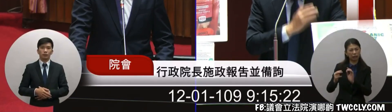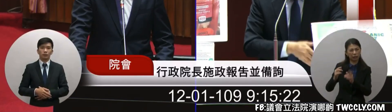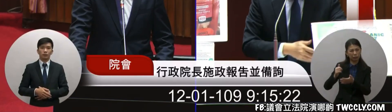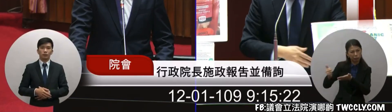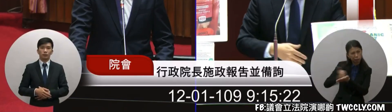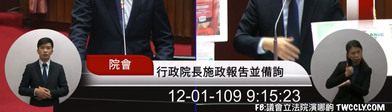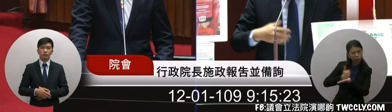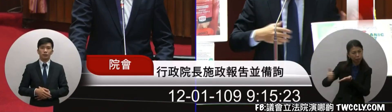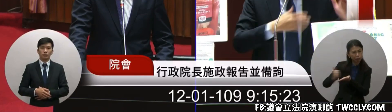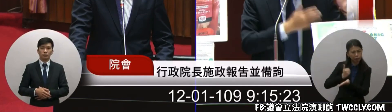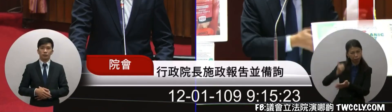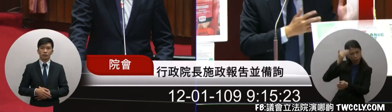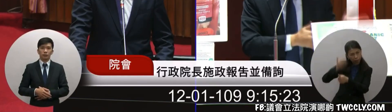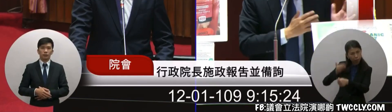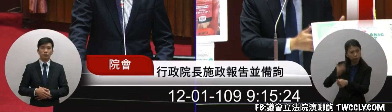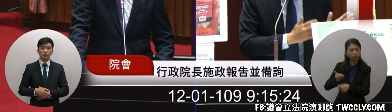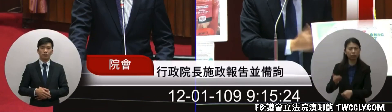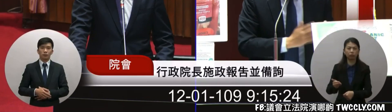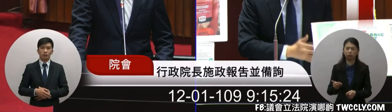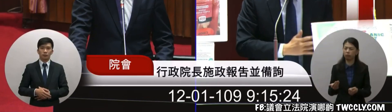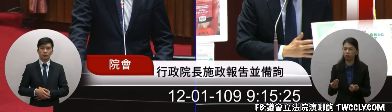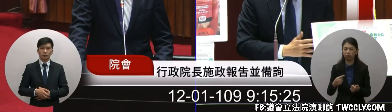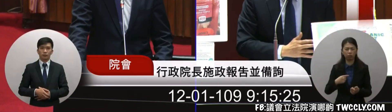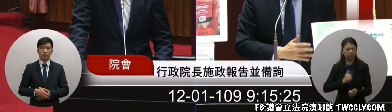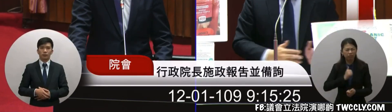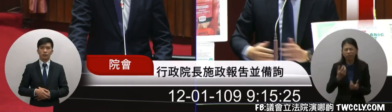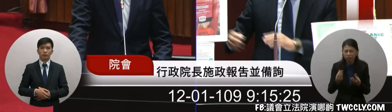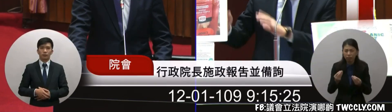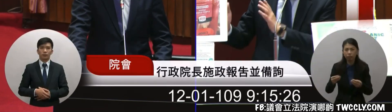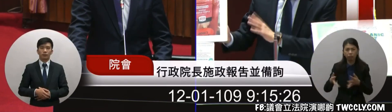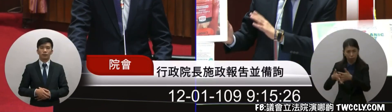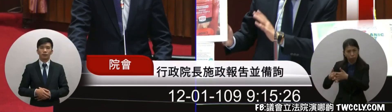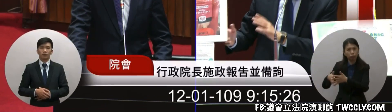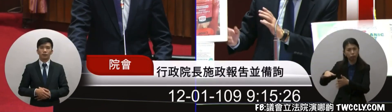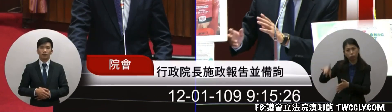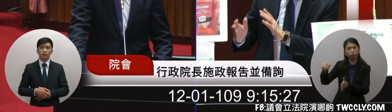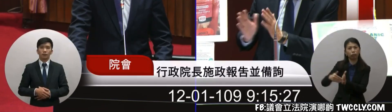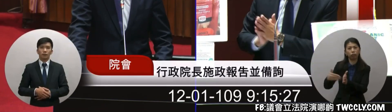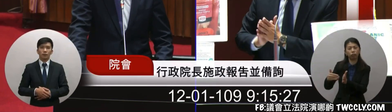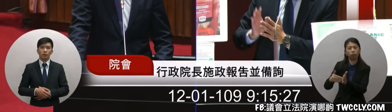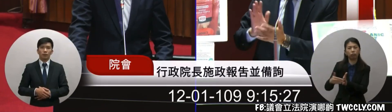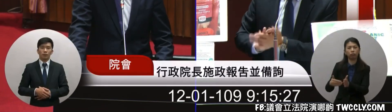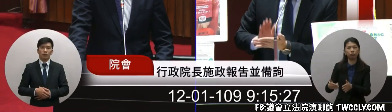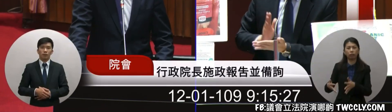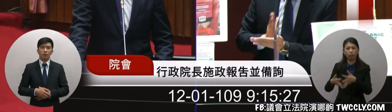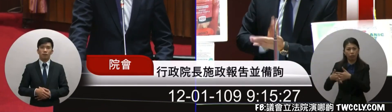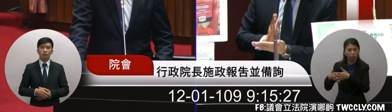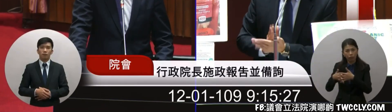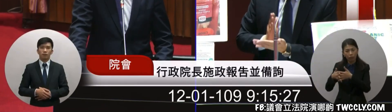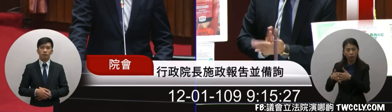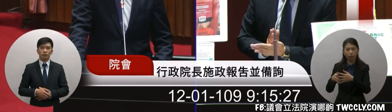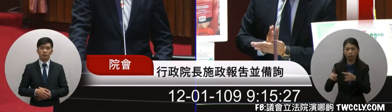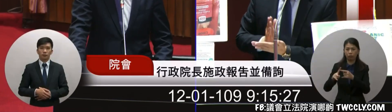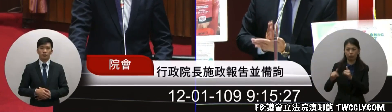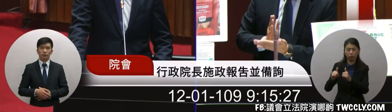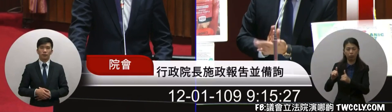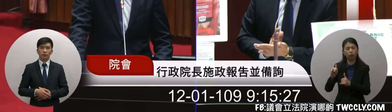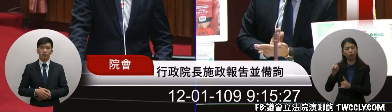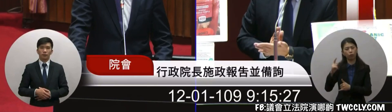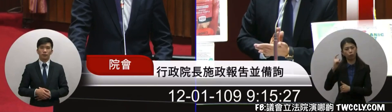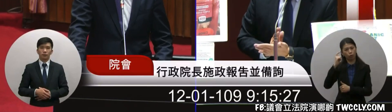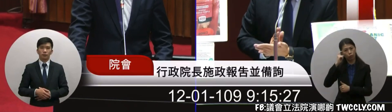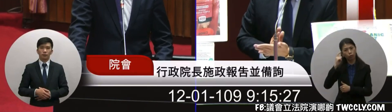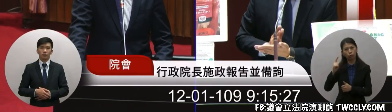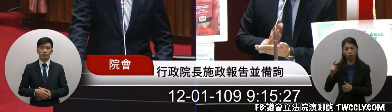的 domestic 它的国内它已经是这么做的。好，所以我们很，他美国人也没办法抓出这条说我们是